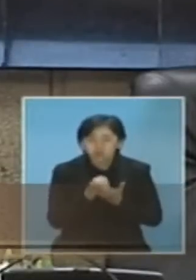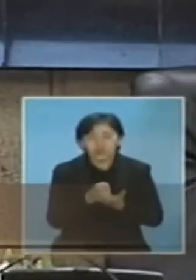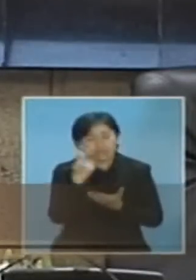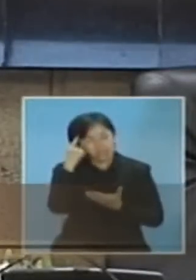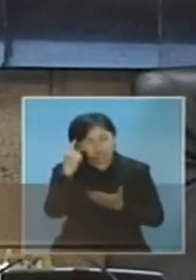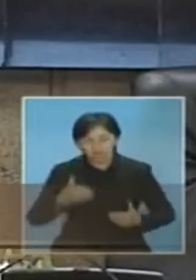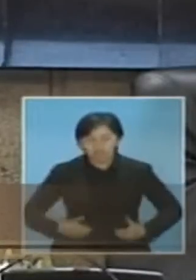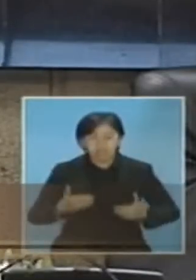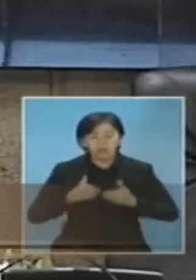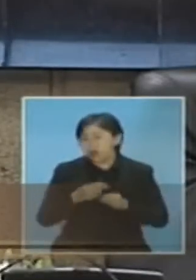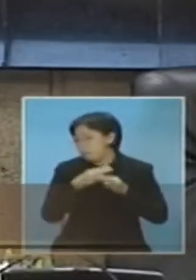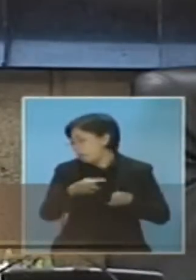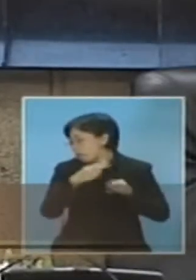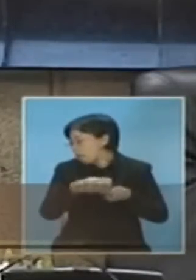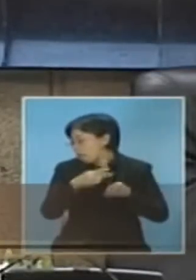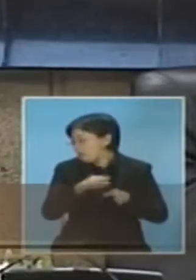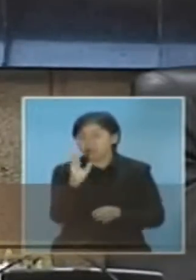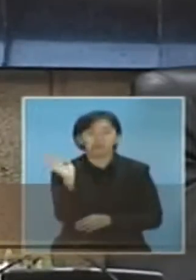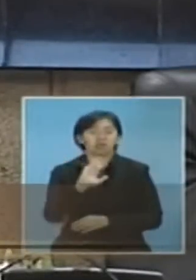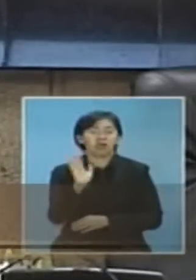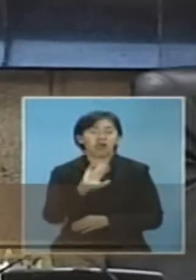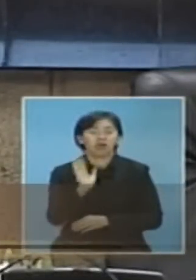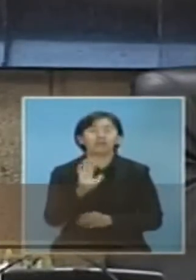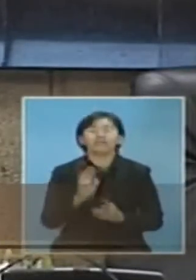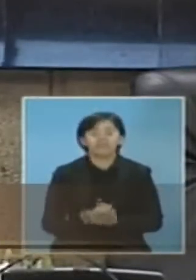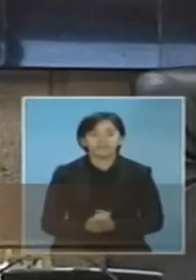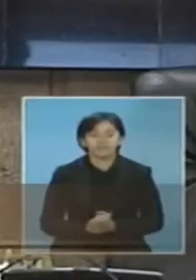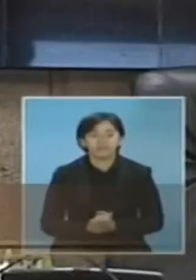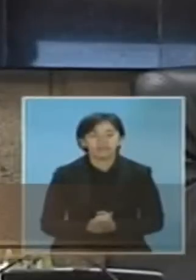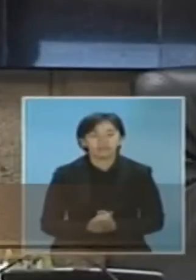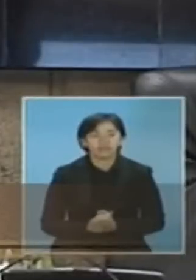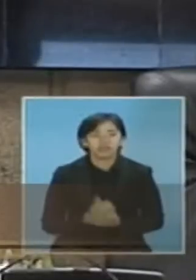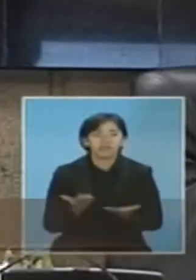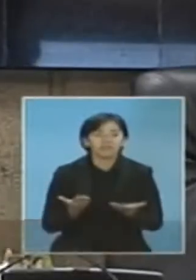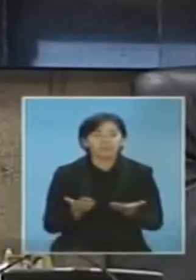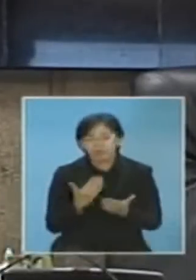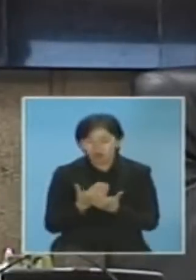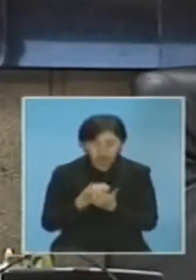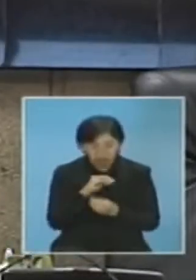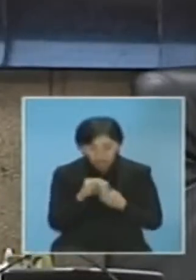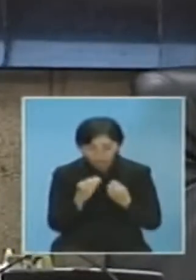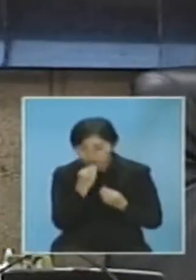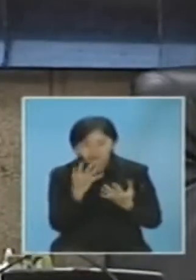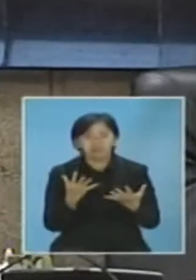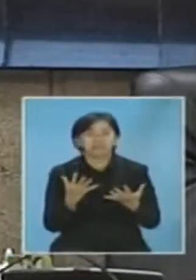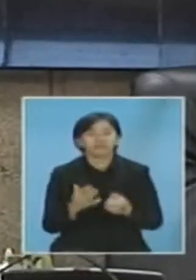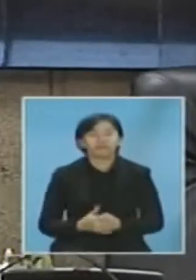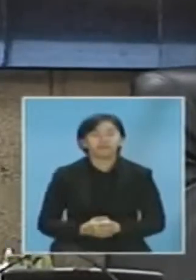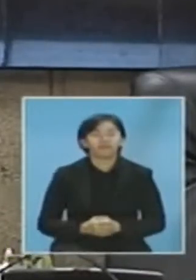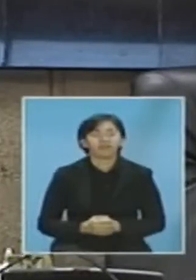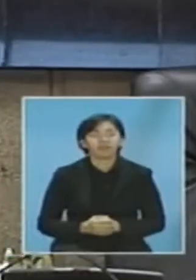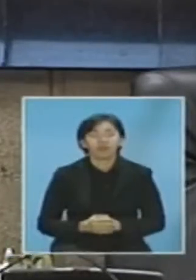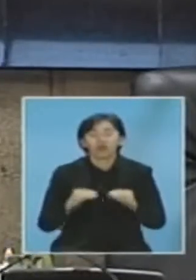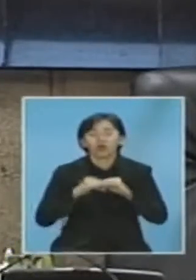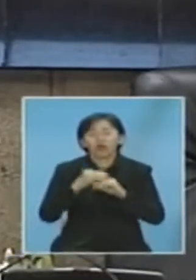ช้ชีวิตตามยถากรรมเพราะหนี้สินหรือเพราะไม่มีพอจะกินเลยค่ะโครงการรับจ